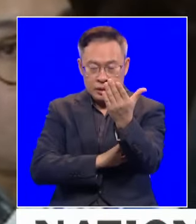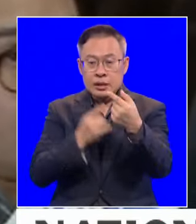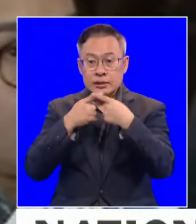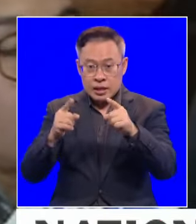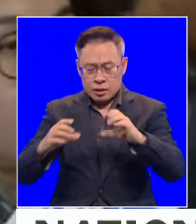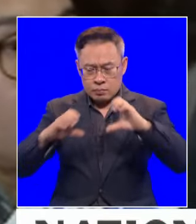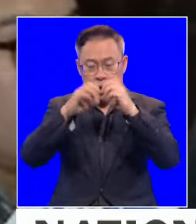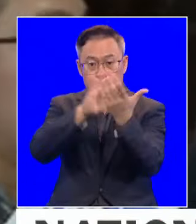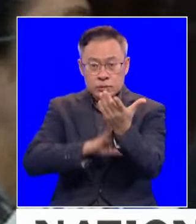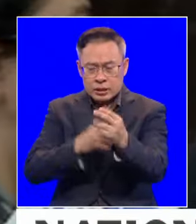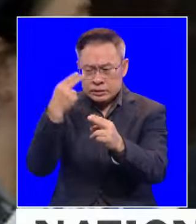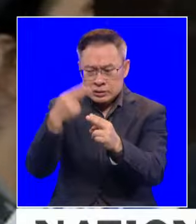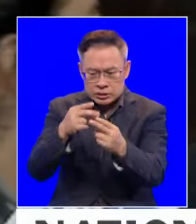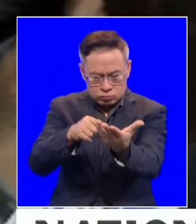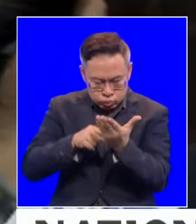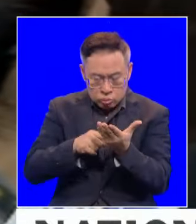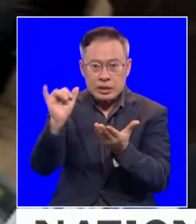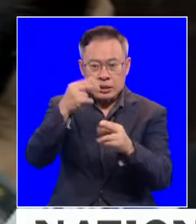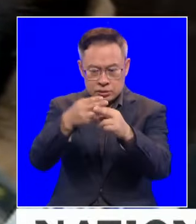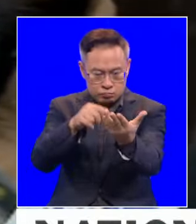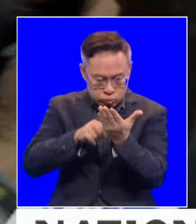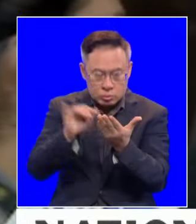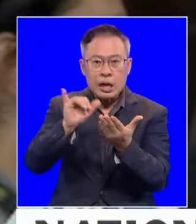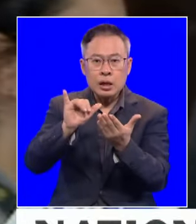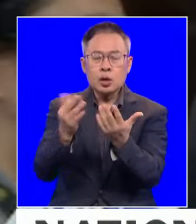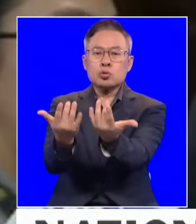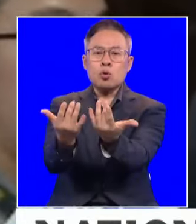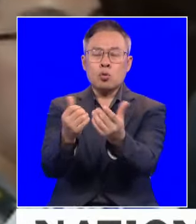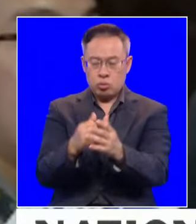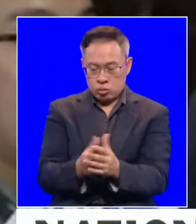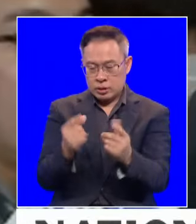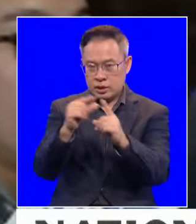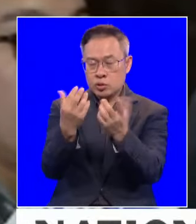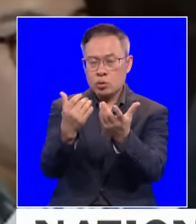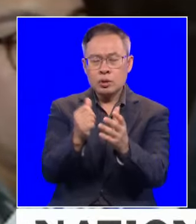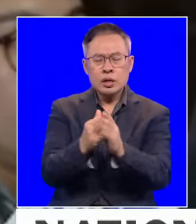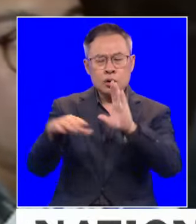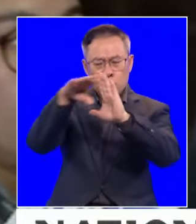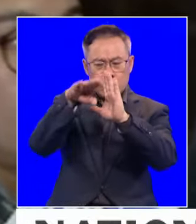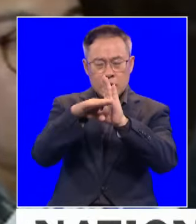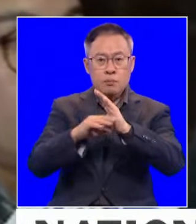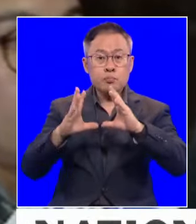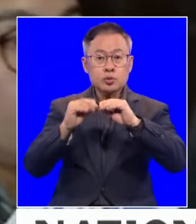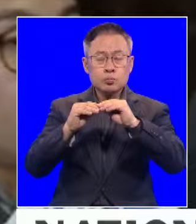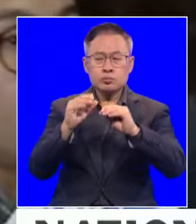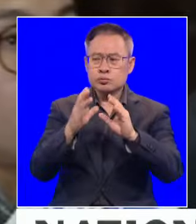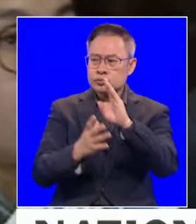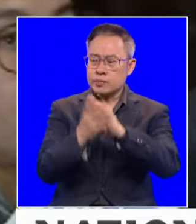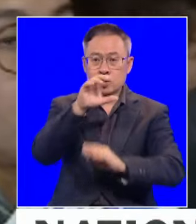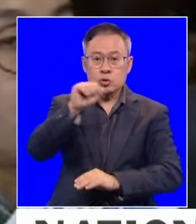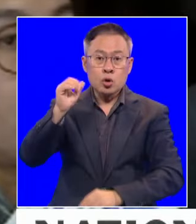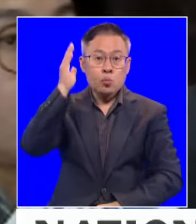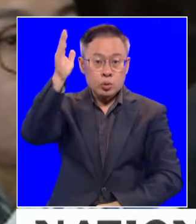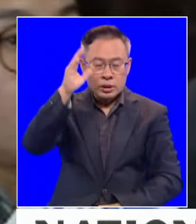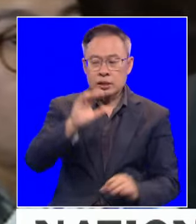าระการประชุมนะดังนั้นก็ไม่ได้มีปัญหากับพรรคภูมิใจไทยเลยนะครับเพียงแต่เรารออาจจะเป็นอาทิตย์ต่อไป